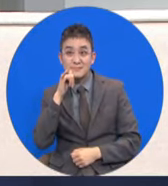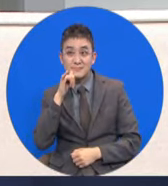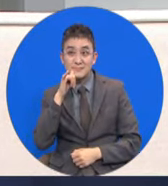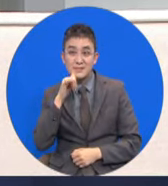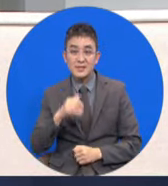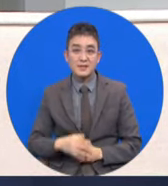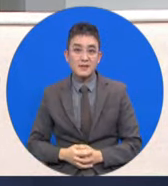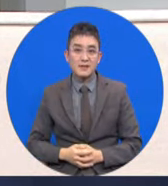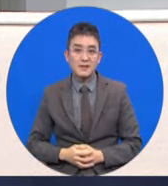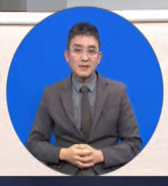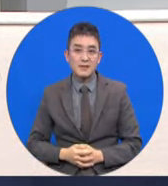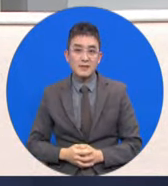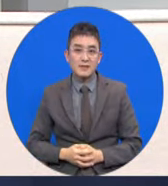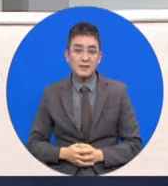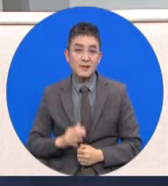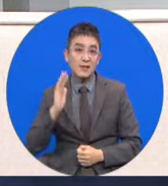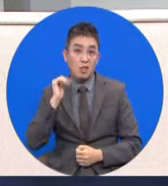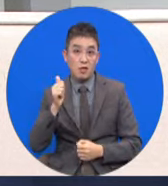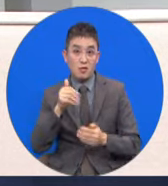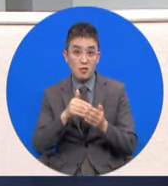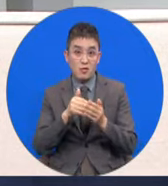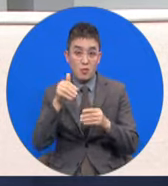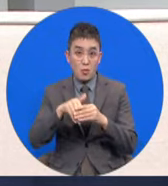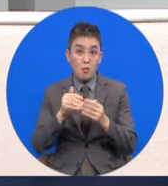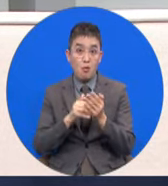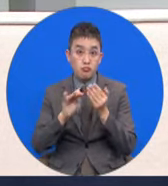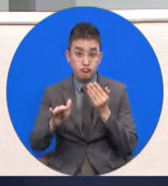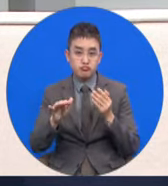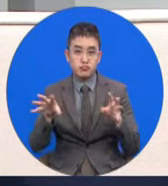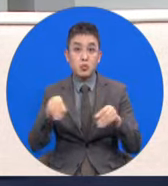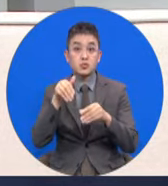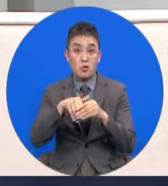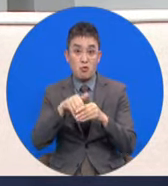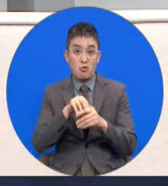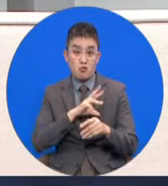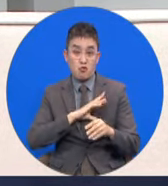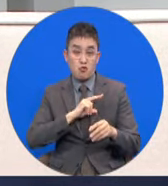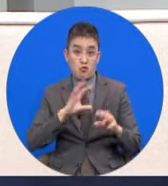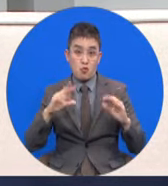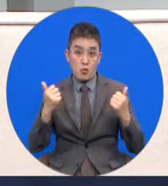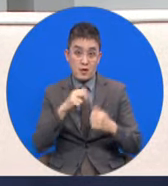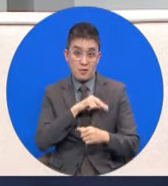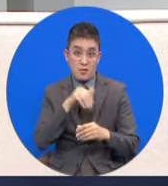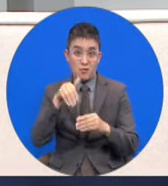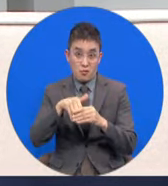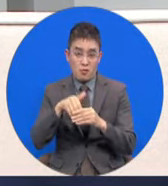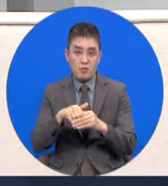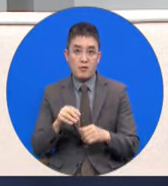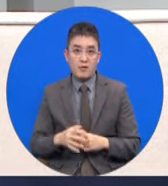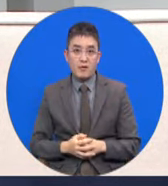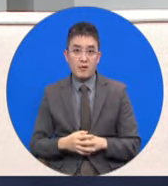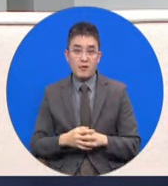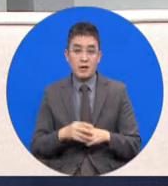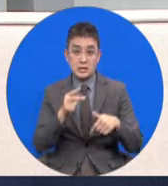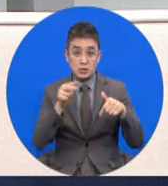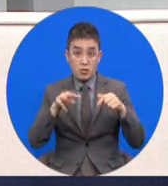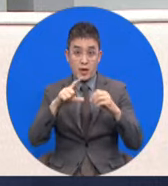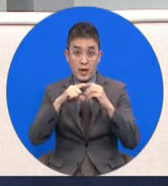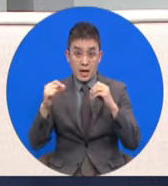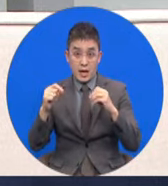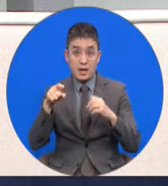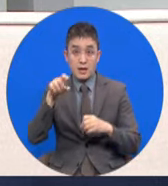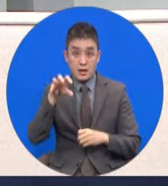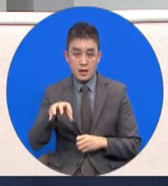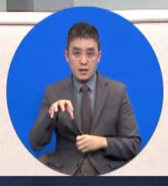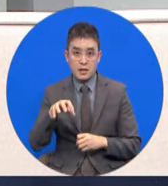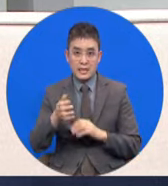대선급 총선이다 이런 생각을 할 수밖에 없기 때문에 그렇기 때문에 그 계양이 계양을이 사전 투표에 있어서 뭐 전국